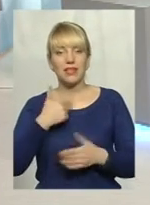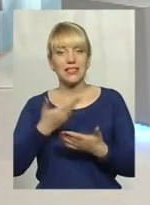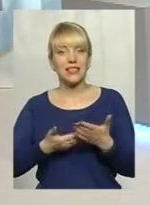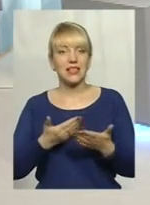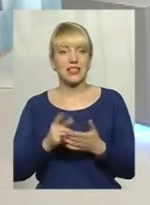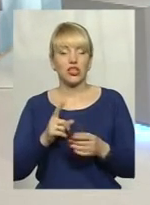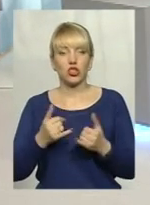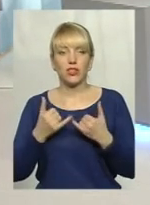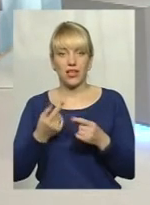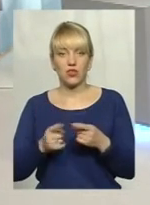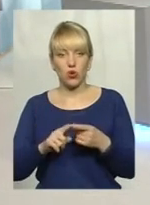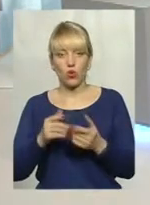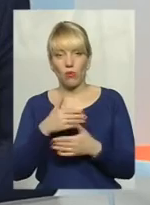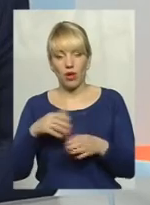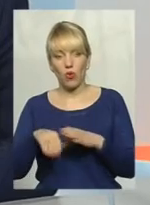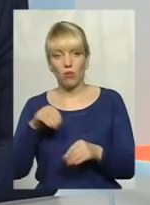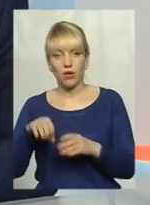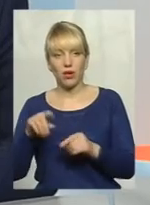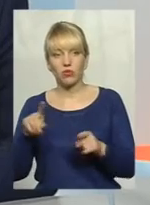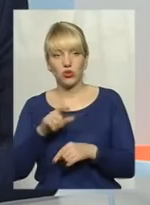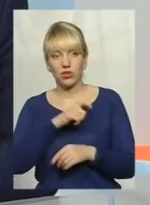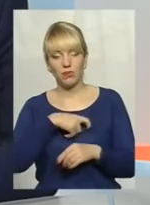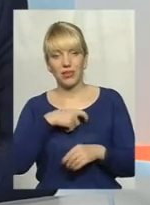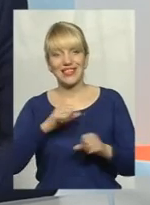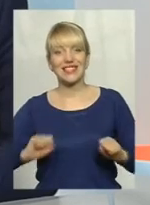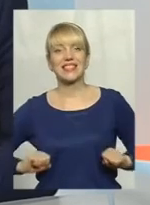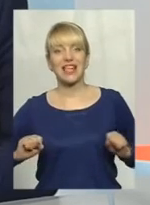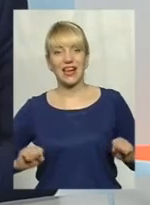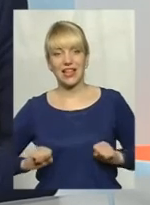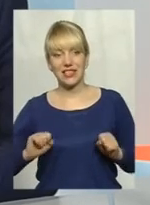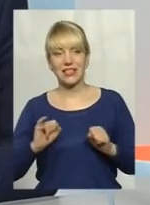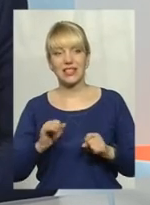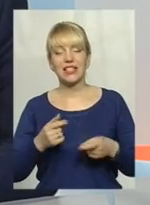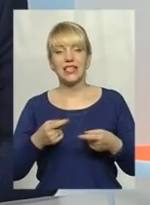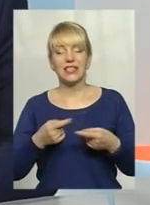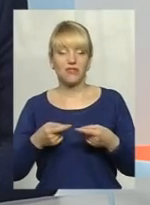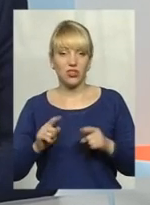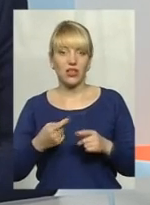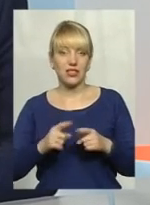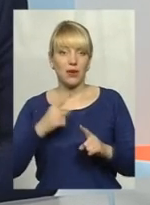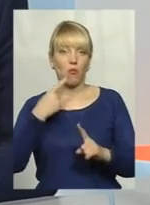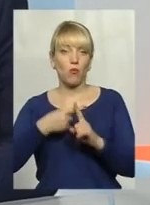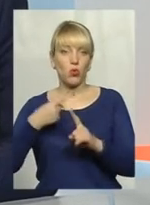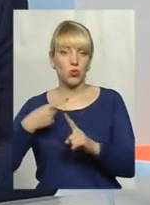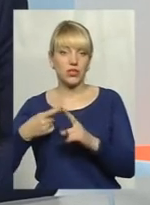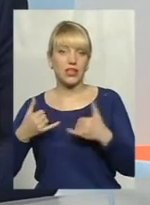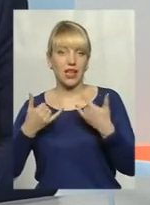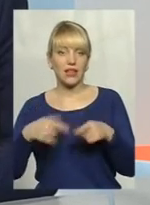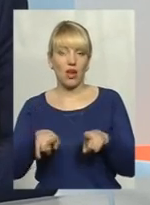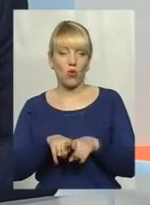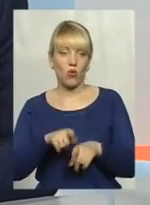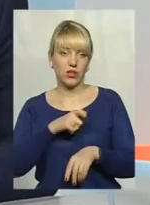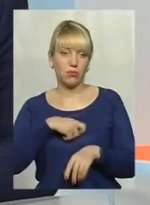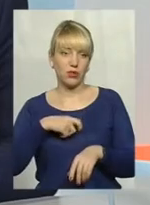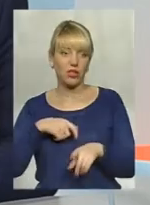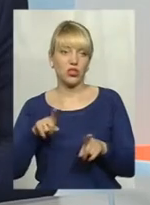цього ми і обираємо, щоб депутати старалися, і, звичайно, це тільки позитив і плюс для такого депутата,